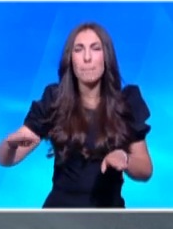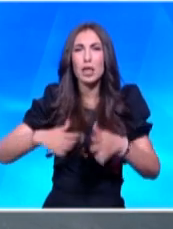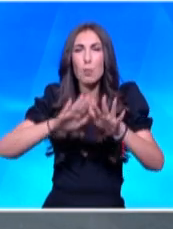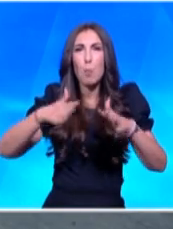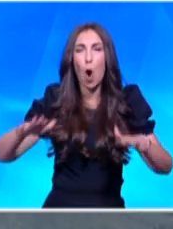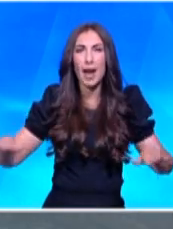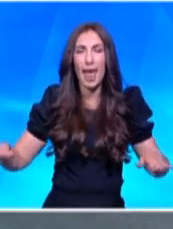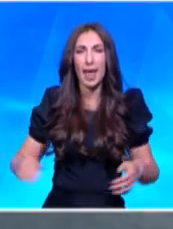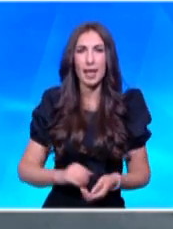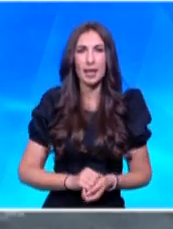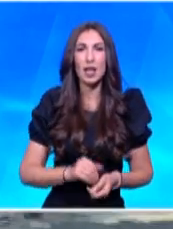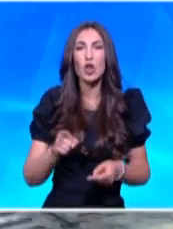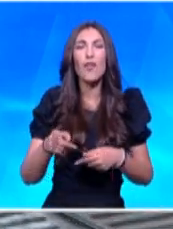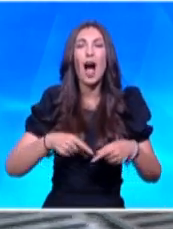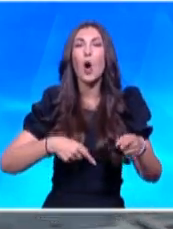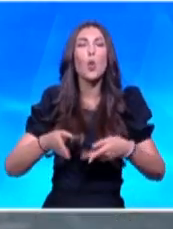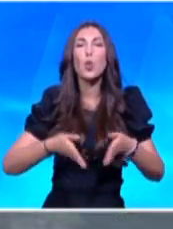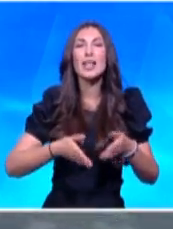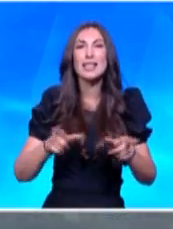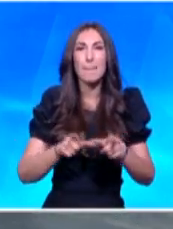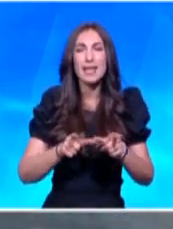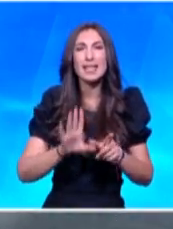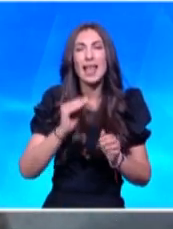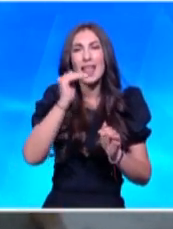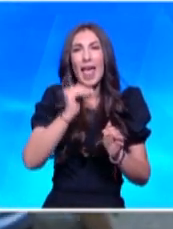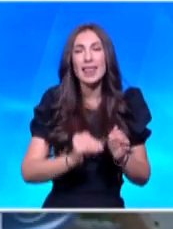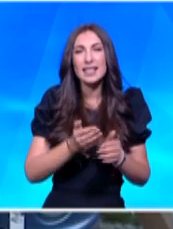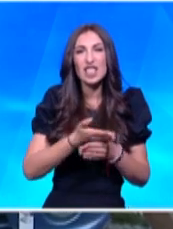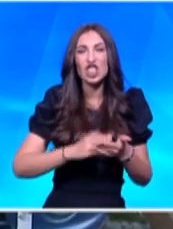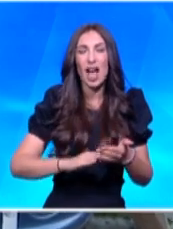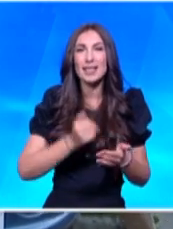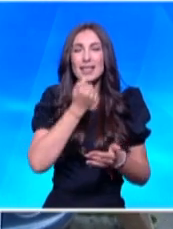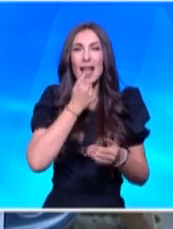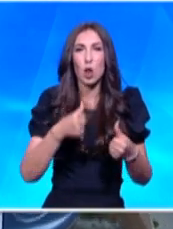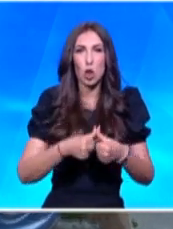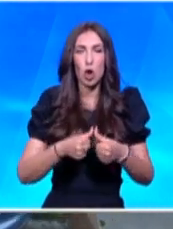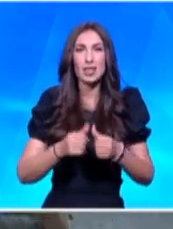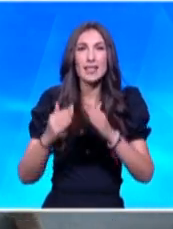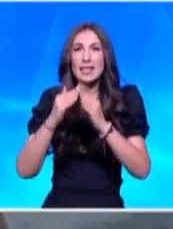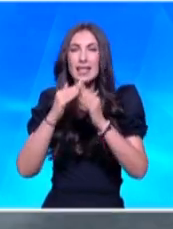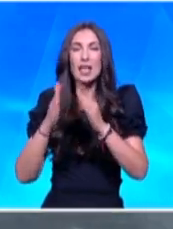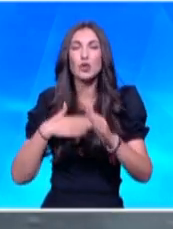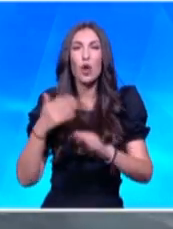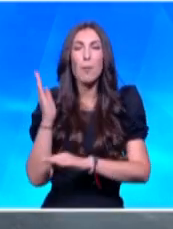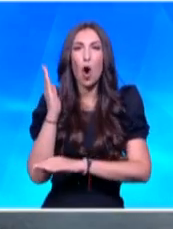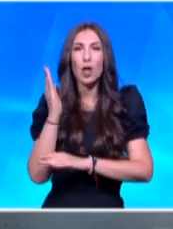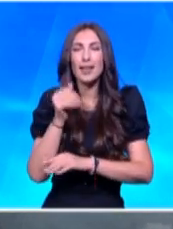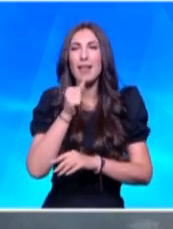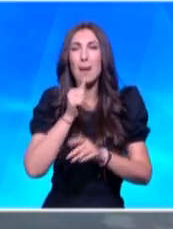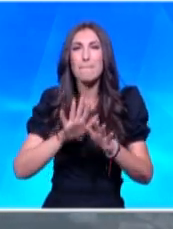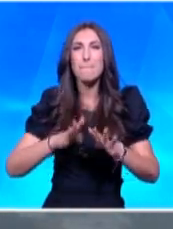в съседство. Това е улица Мизия, една от най-низките части на село Лозенец. В съседство има хотел с